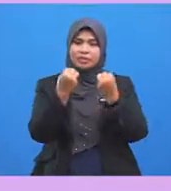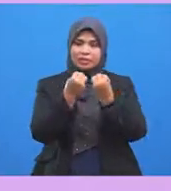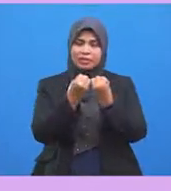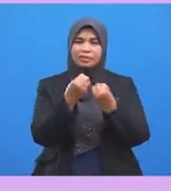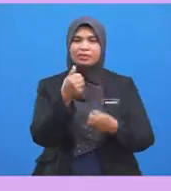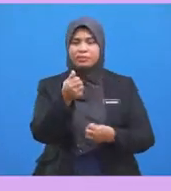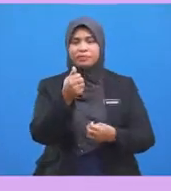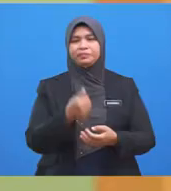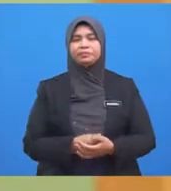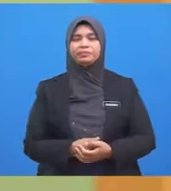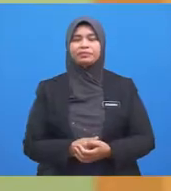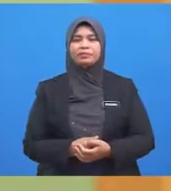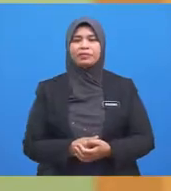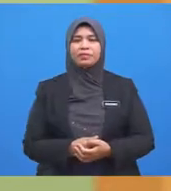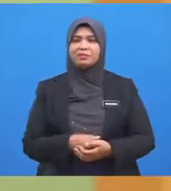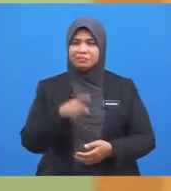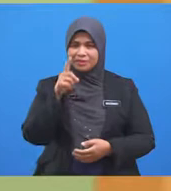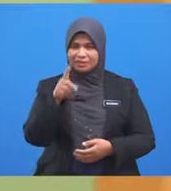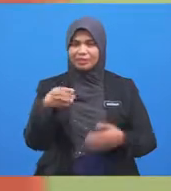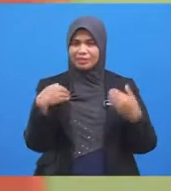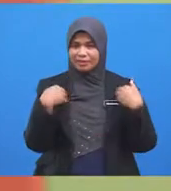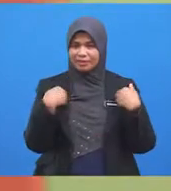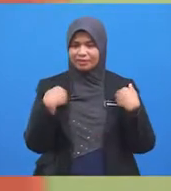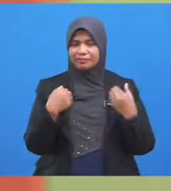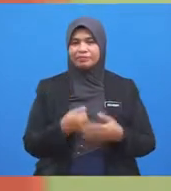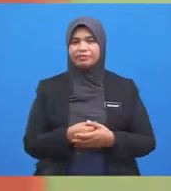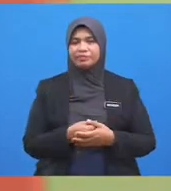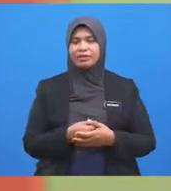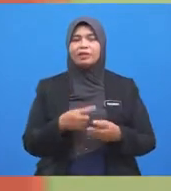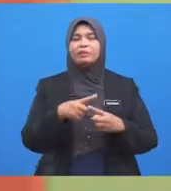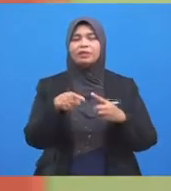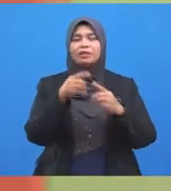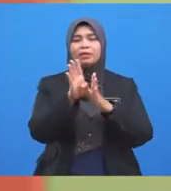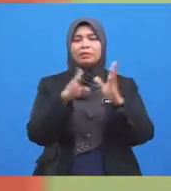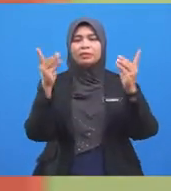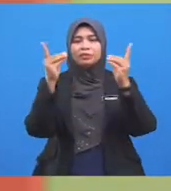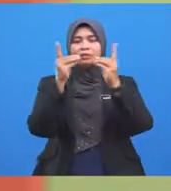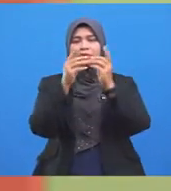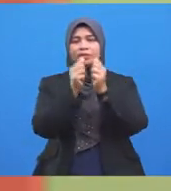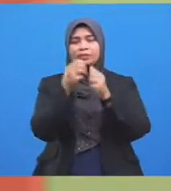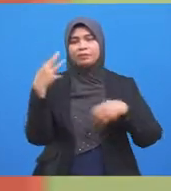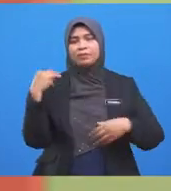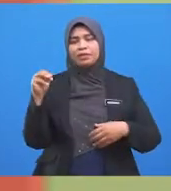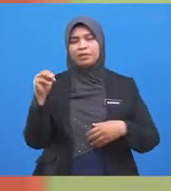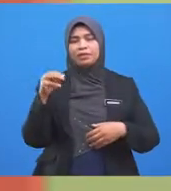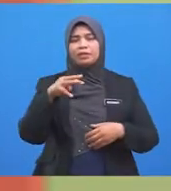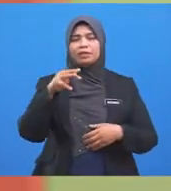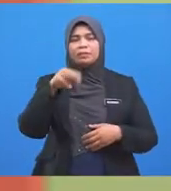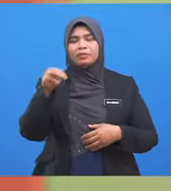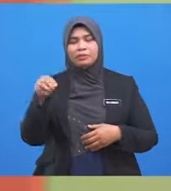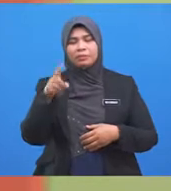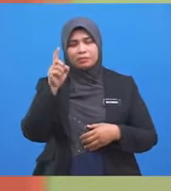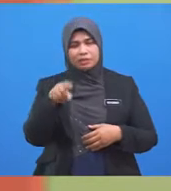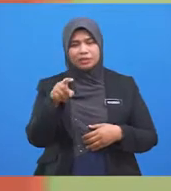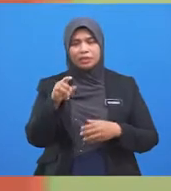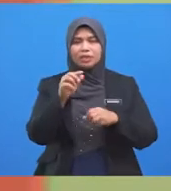kamu? Mesti pernah, kan? Apabila berjumpa dengan mereka, murid-murid